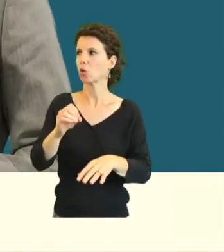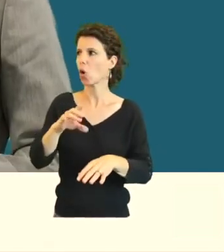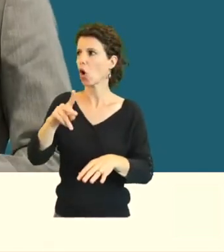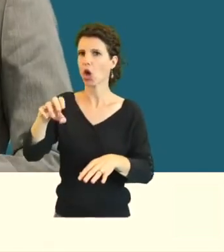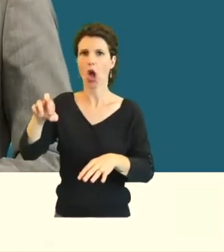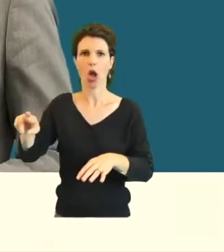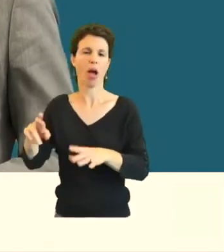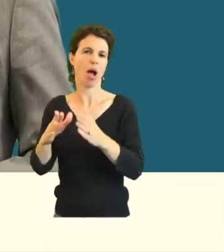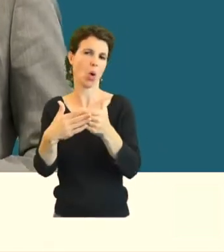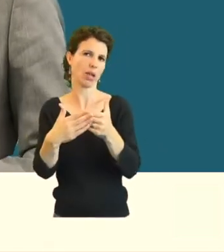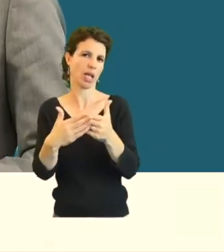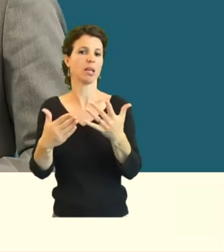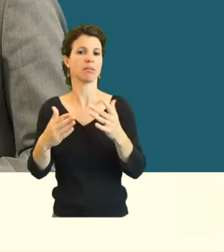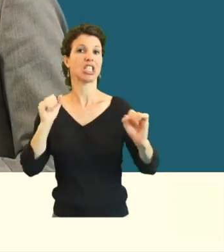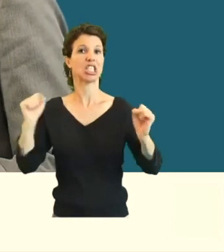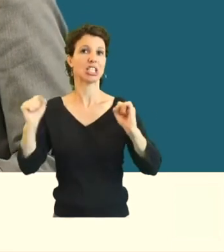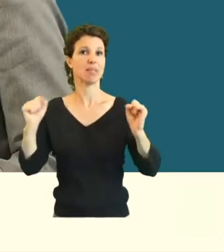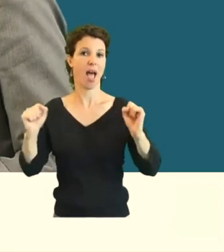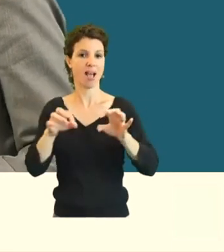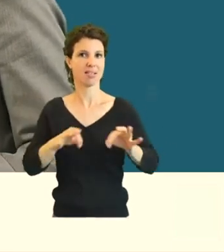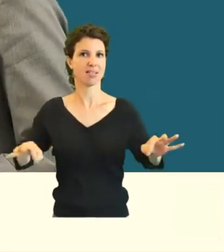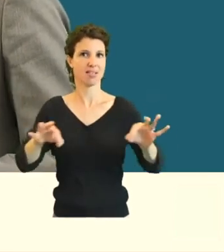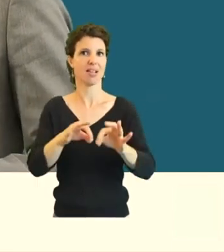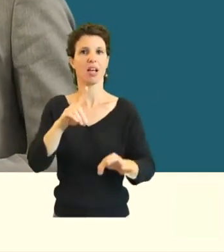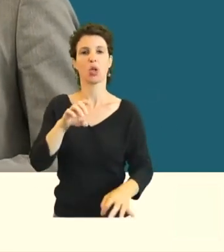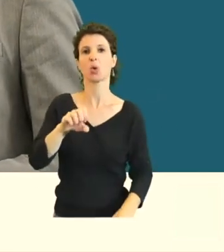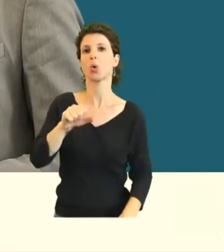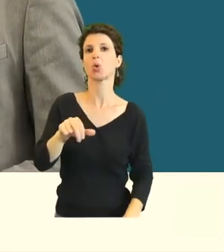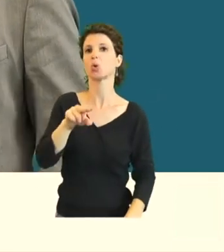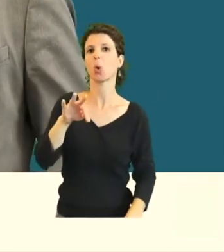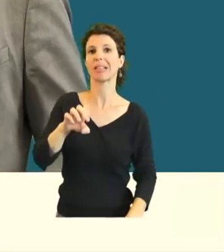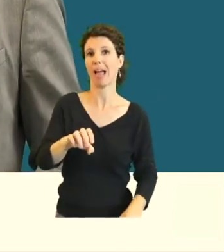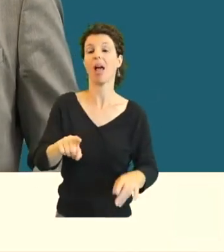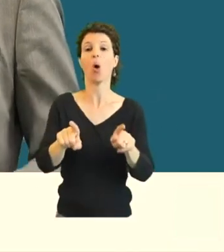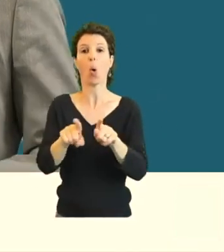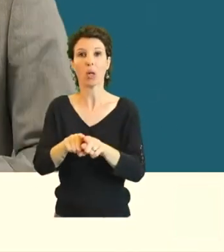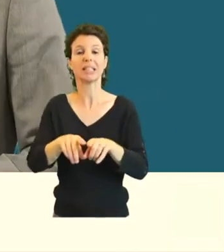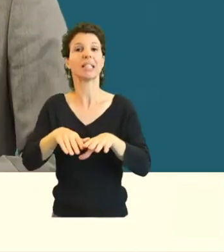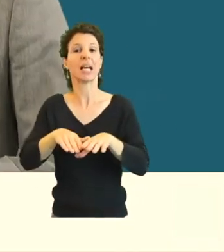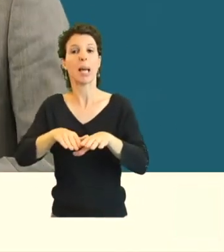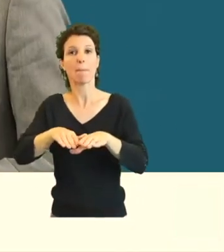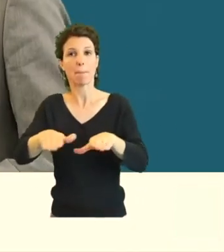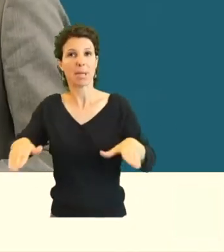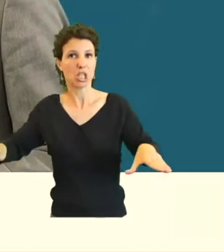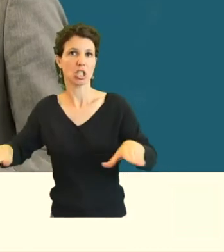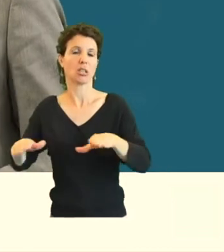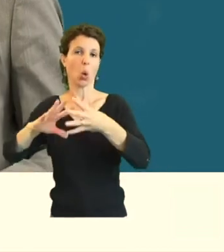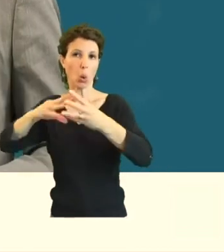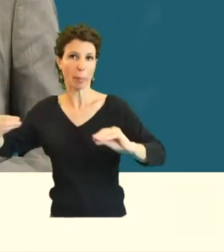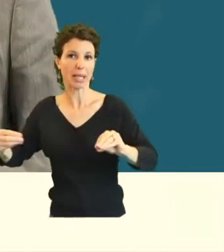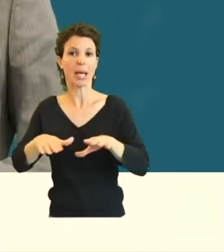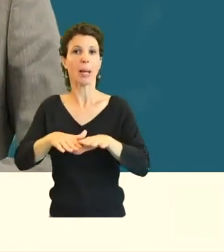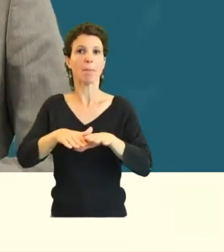que les dimensions d'un terrain de beach soccer permettent également la pratique du beach rugby et du beach volley. Donc aussi bien les écoles que